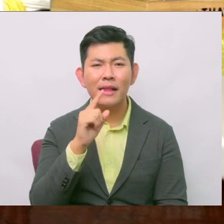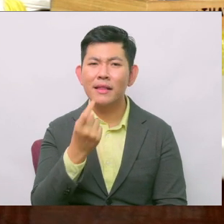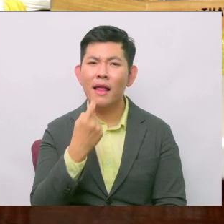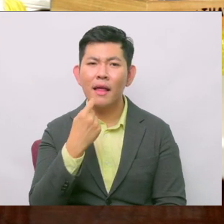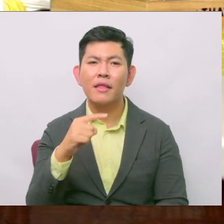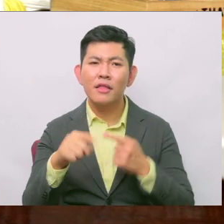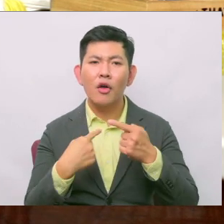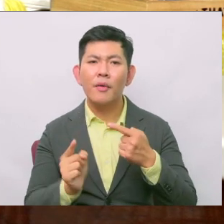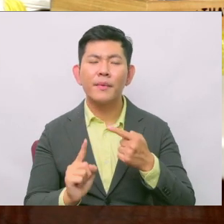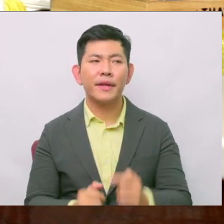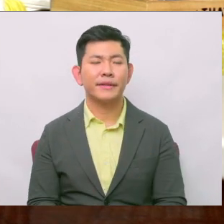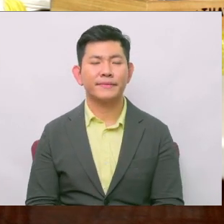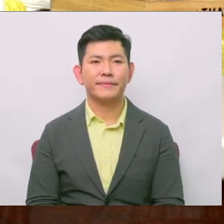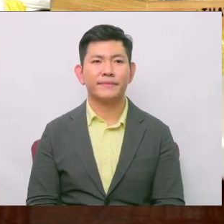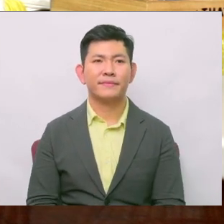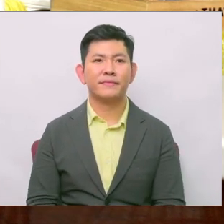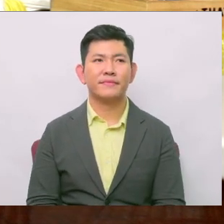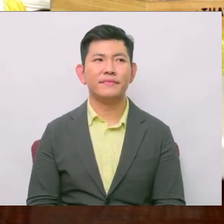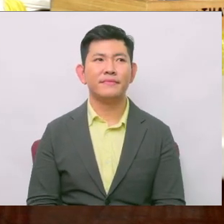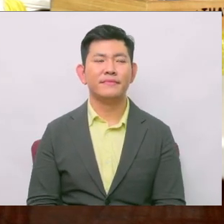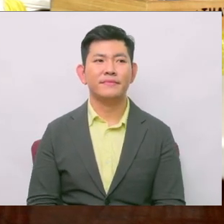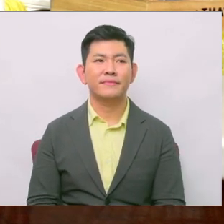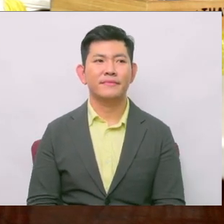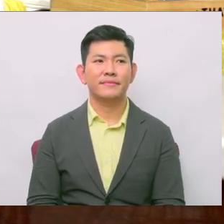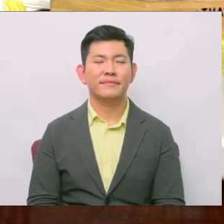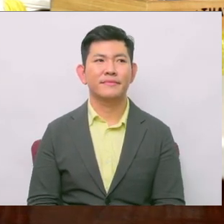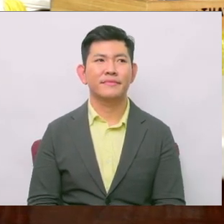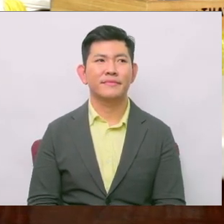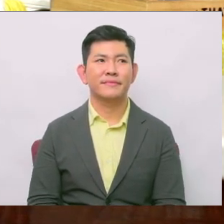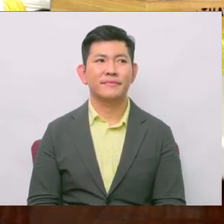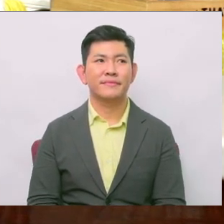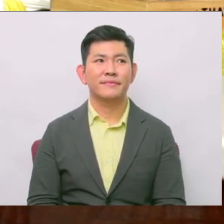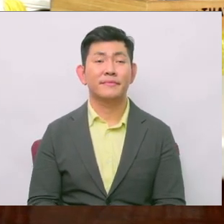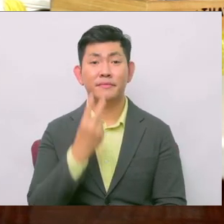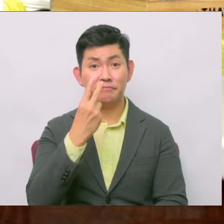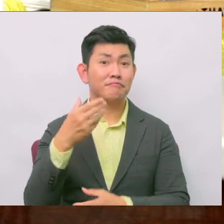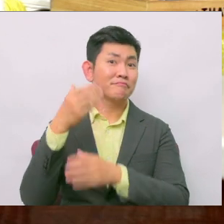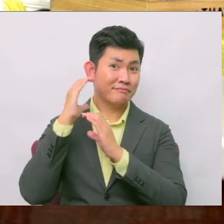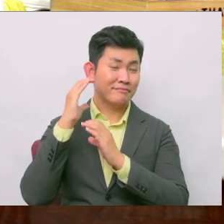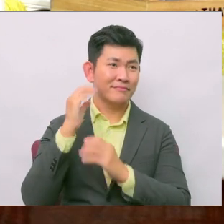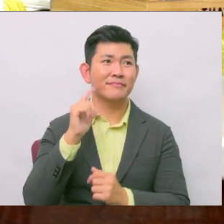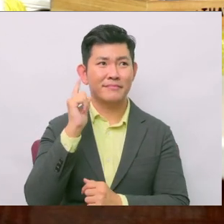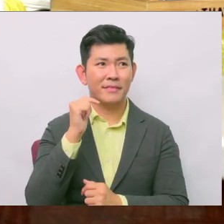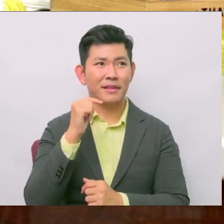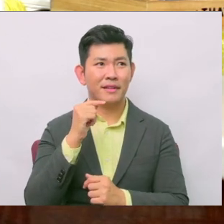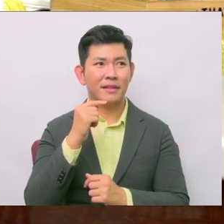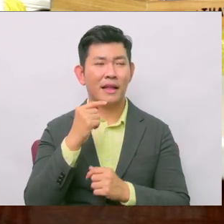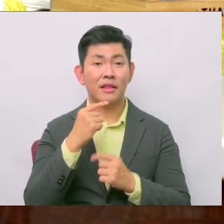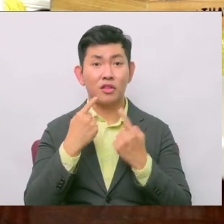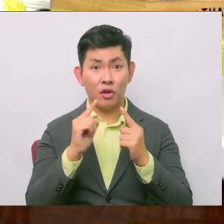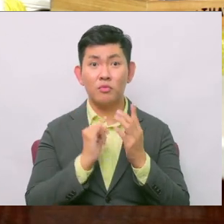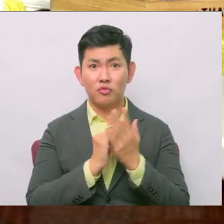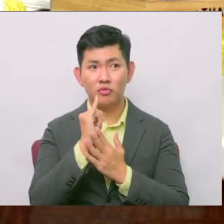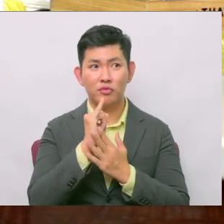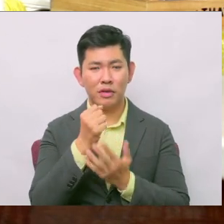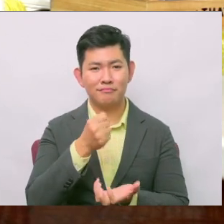ะเห็นไหมคะเดี๋ยวเราไปดูย้อนหลังนะคะคุณแม่ตอบถูกแล้วเดี๋ยวเราจะส่งลูกประคบส